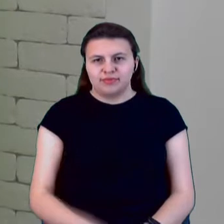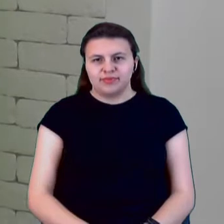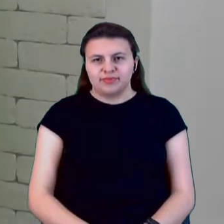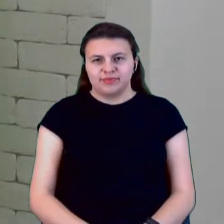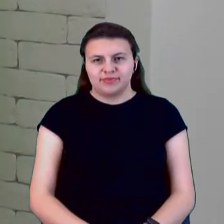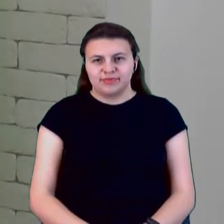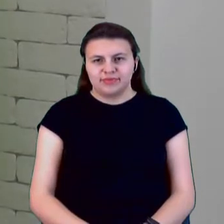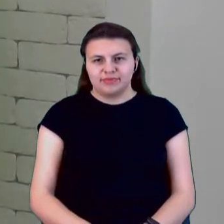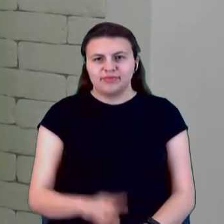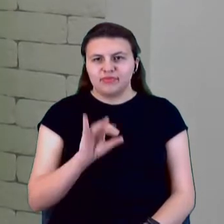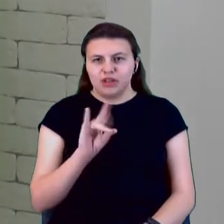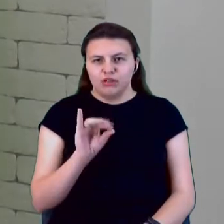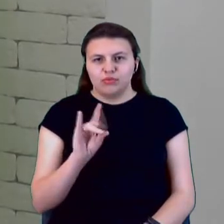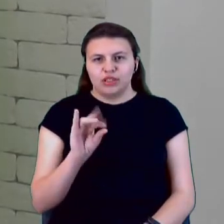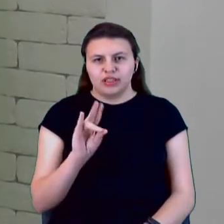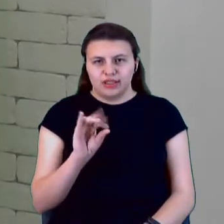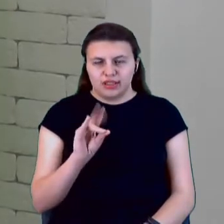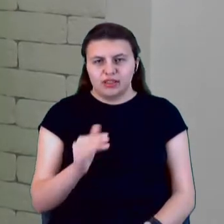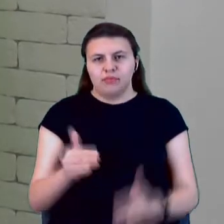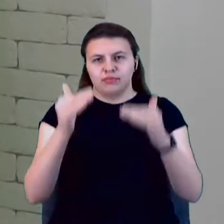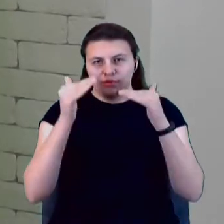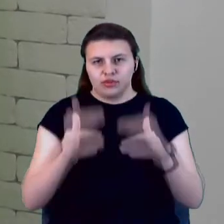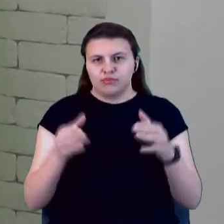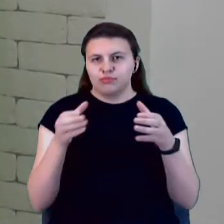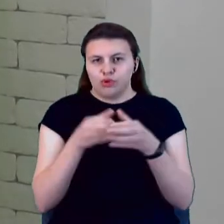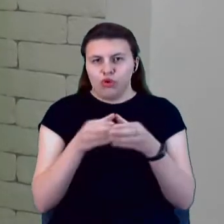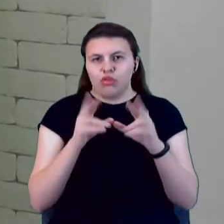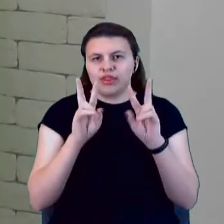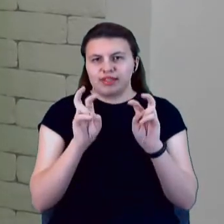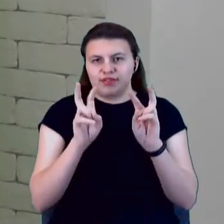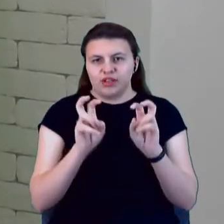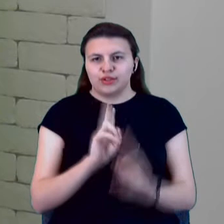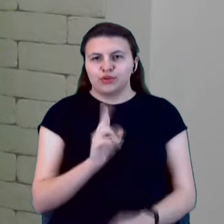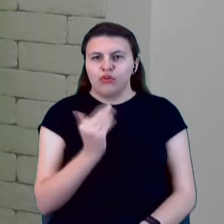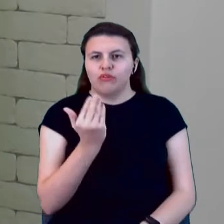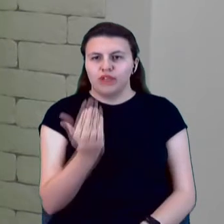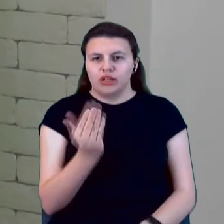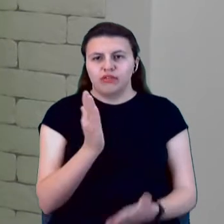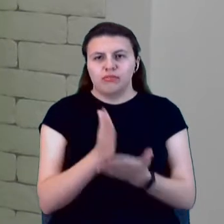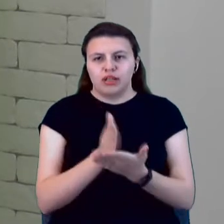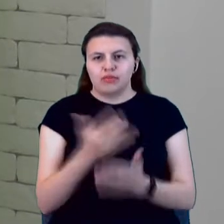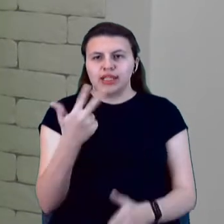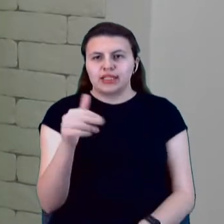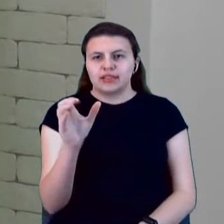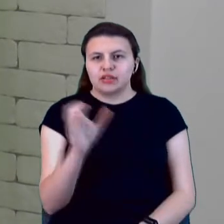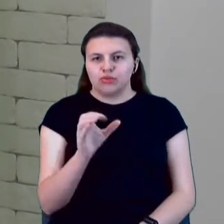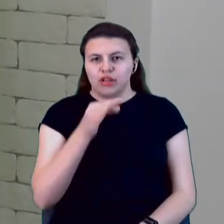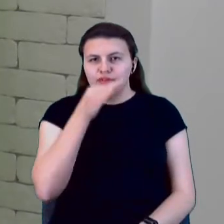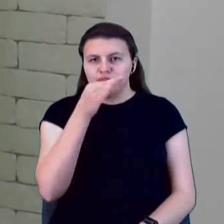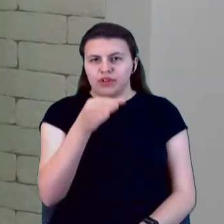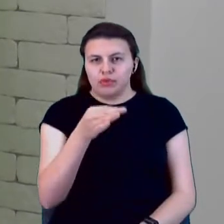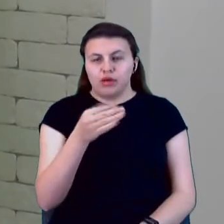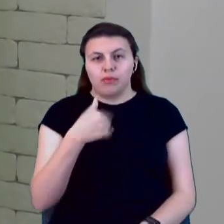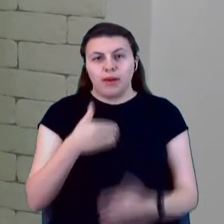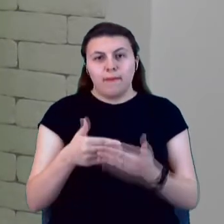Олеже, пане Денисе, давайте переходити до нашого наступного блоку. Він називається «Хто ви?». Ви матимете 30 секунд на відповідь. Ми попередньо